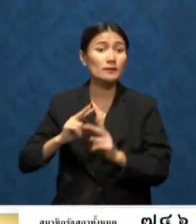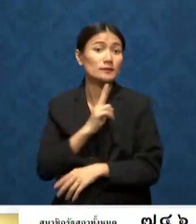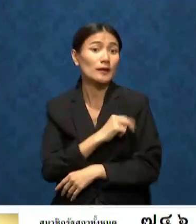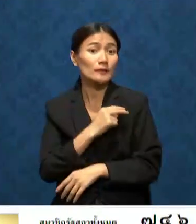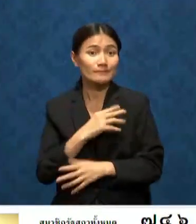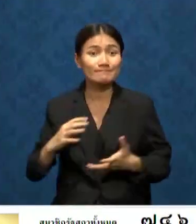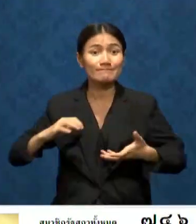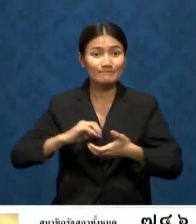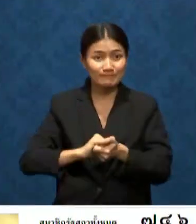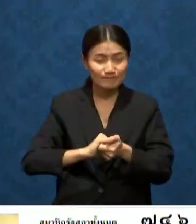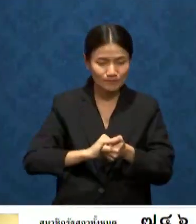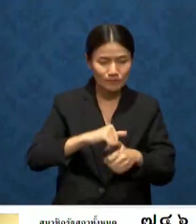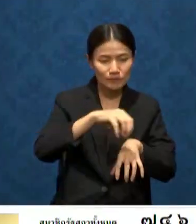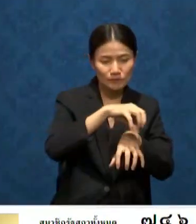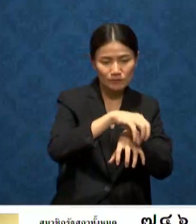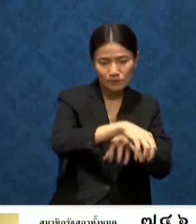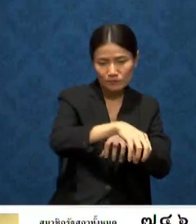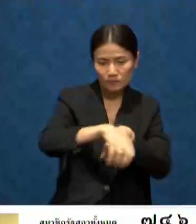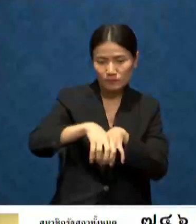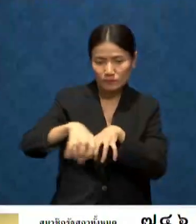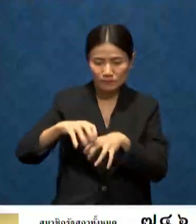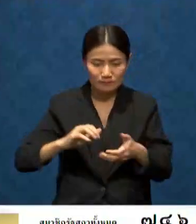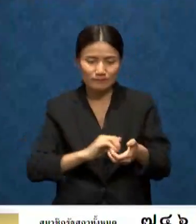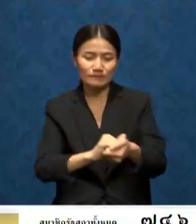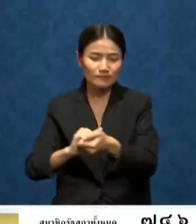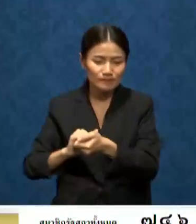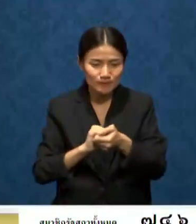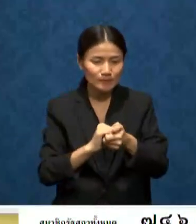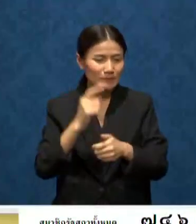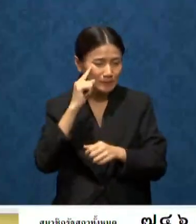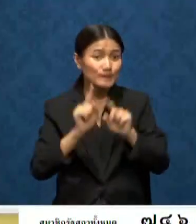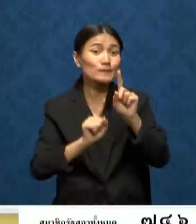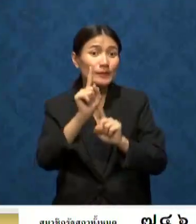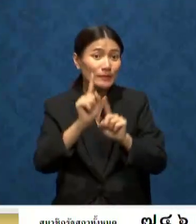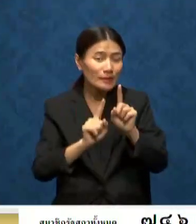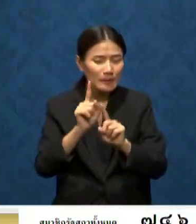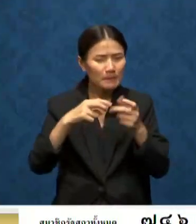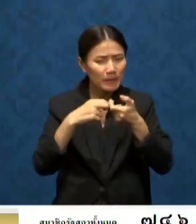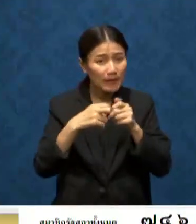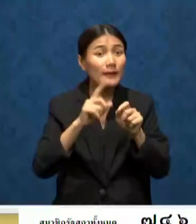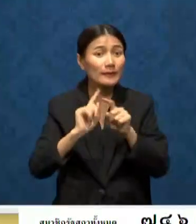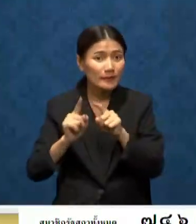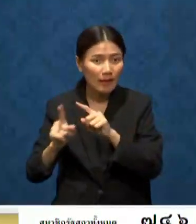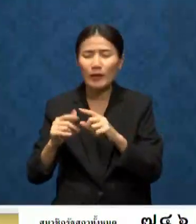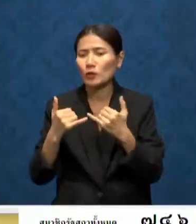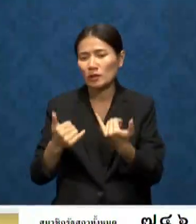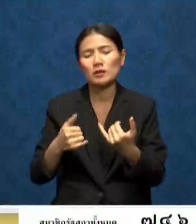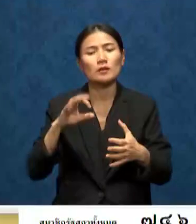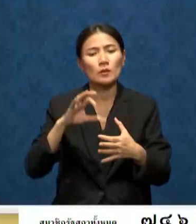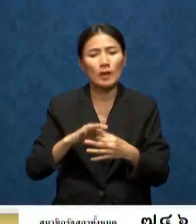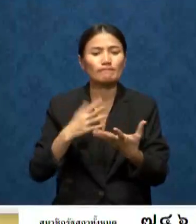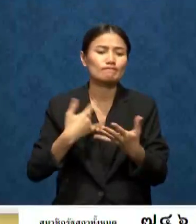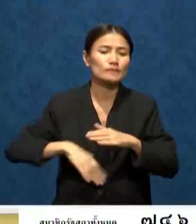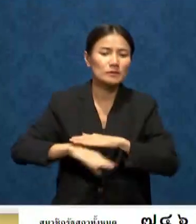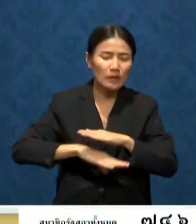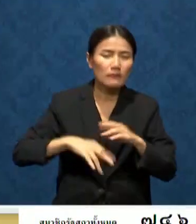และพาคีที่เกี่ยวข้องในดานสาธุขพบวามีปัหาในเชิงโครงสรางอยู่หลายประเด็นะครับแล้วก็มีประเดนสำค